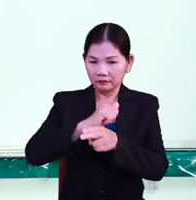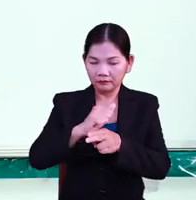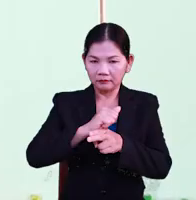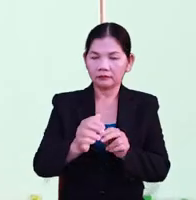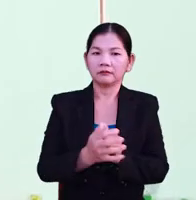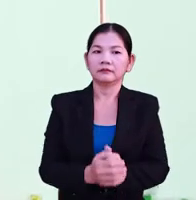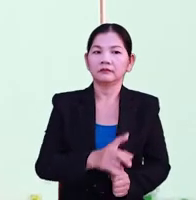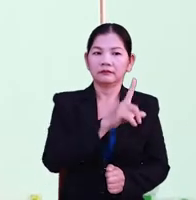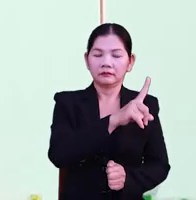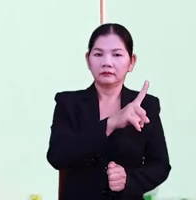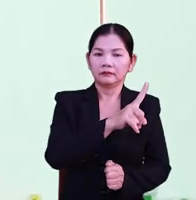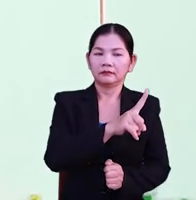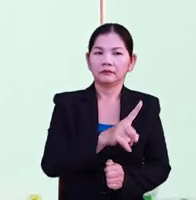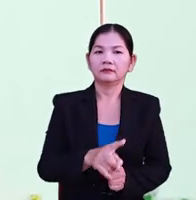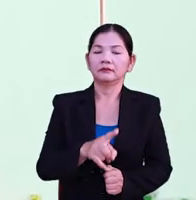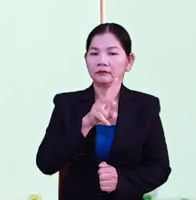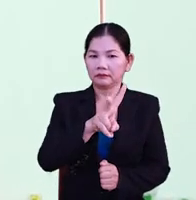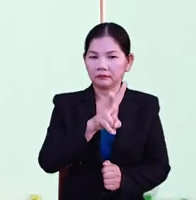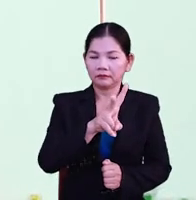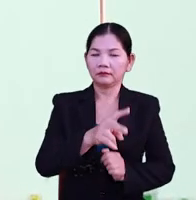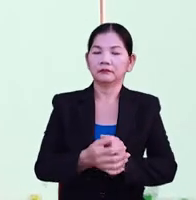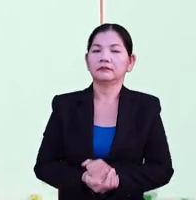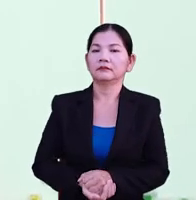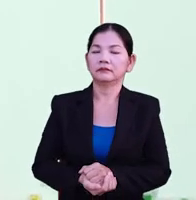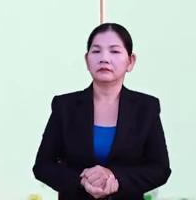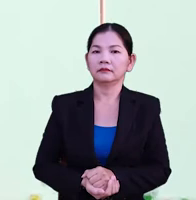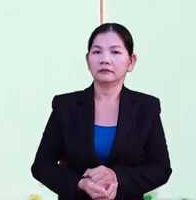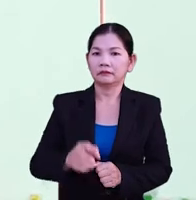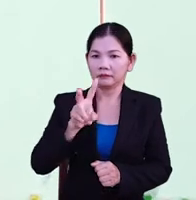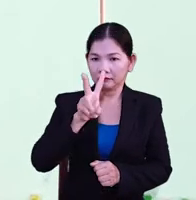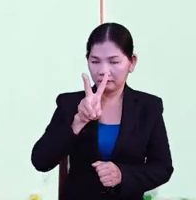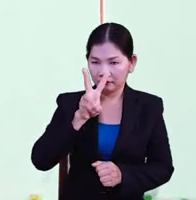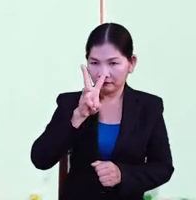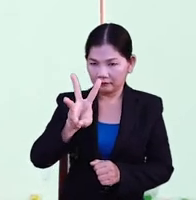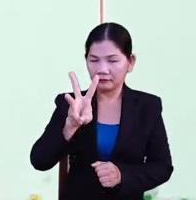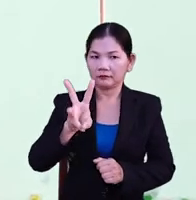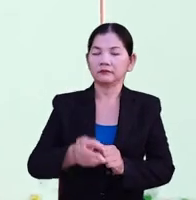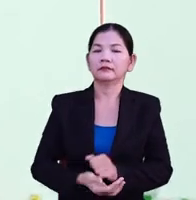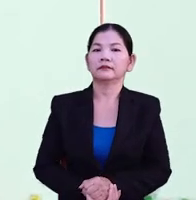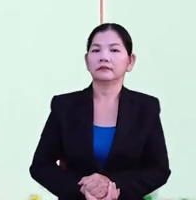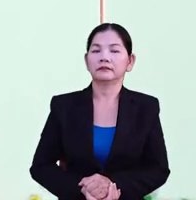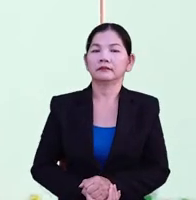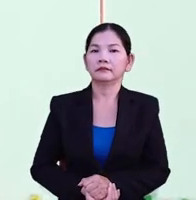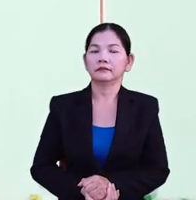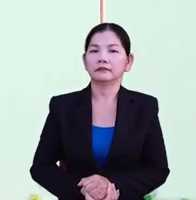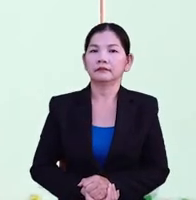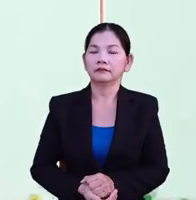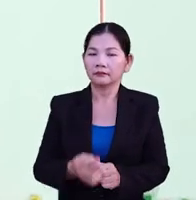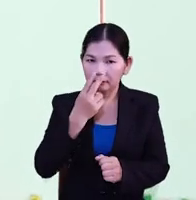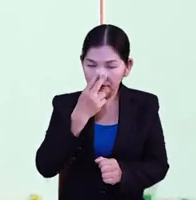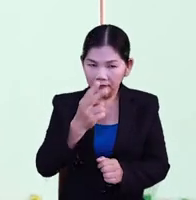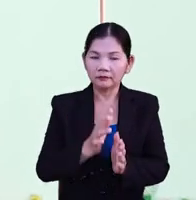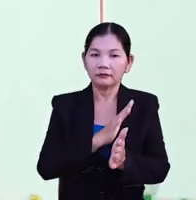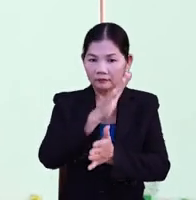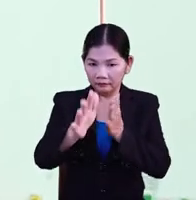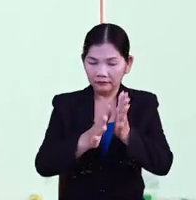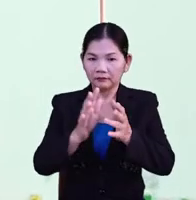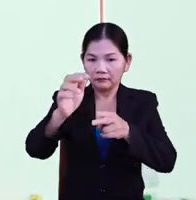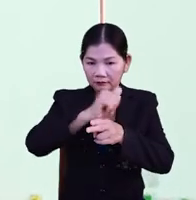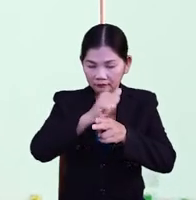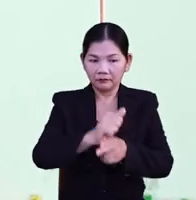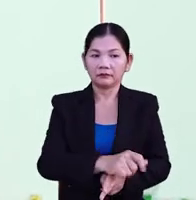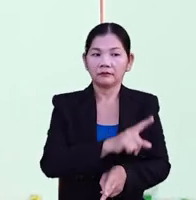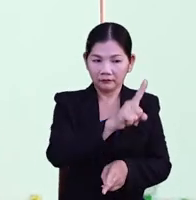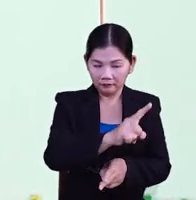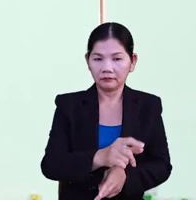ទី1លំហាត់ទី2លំហាត់ទី3ចាអញ្ចឹងអ្នកគ្រូសូមអានលំហាត់ទី1ឲ្យ